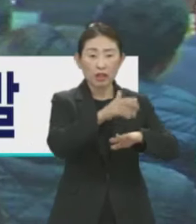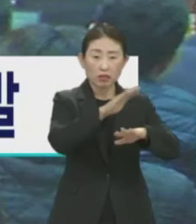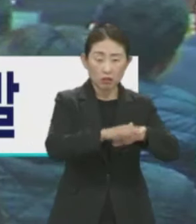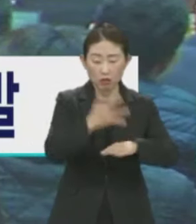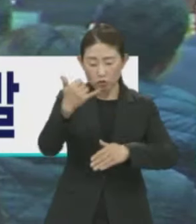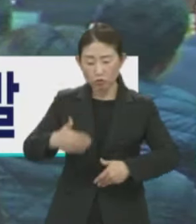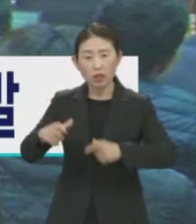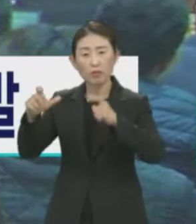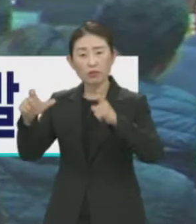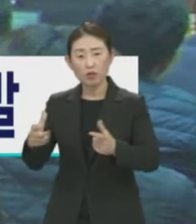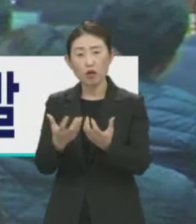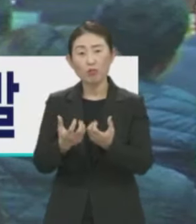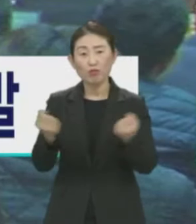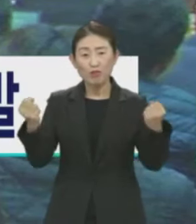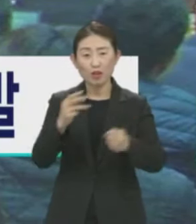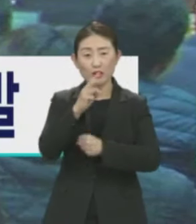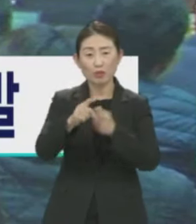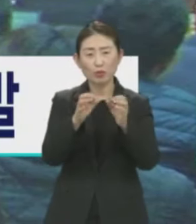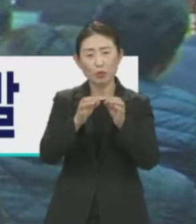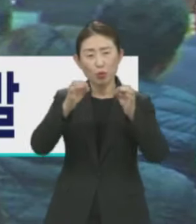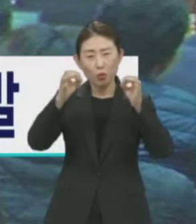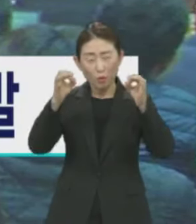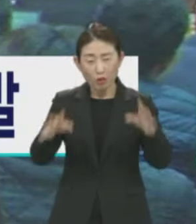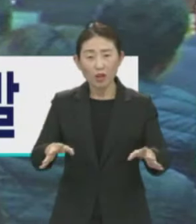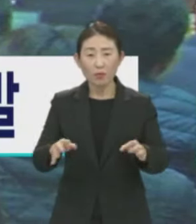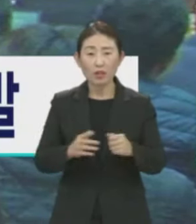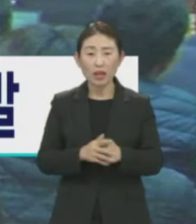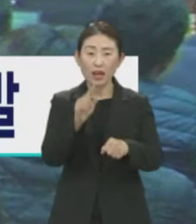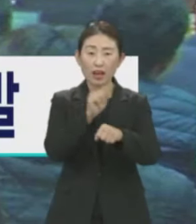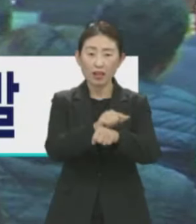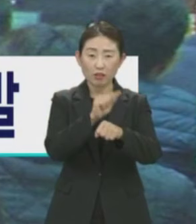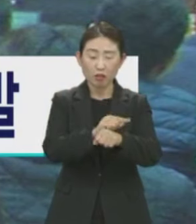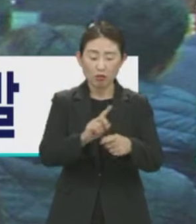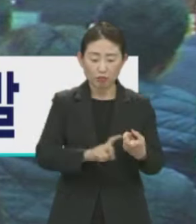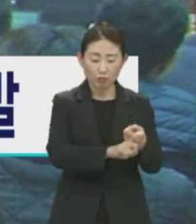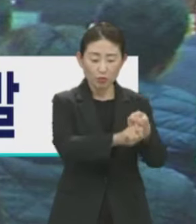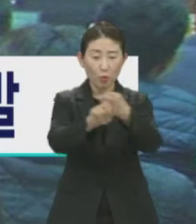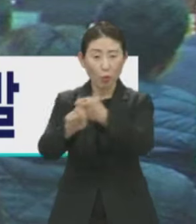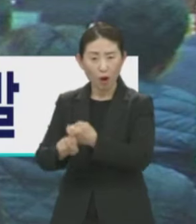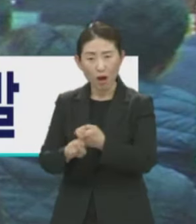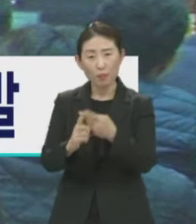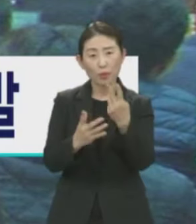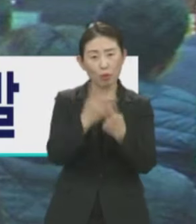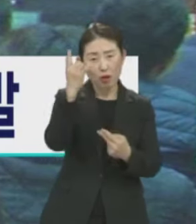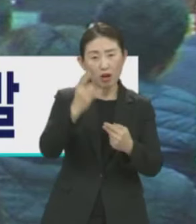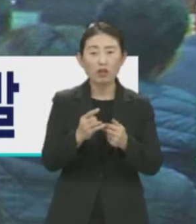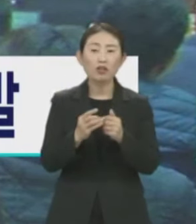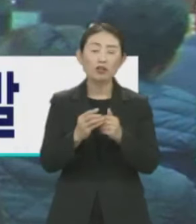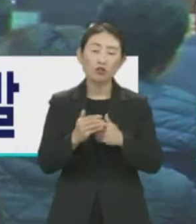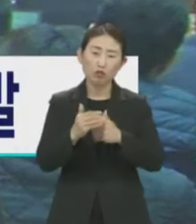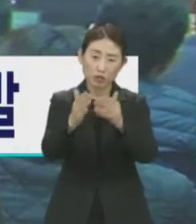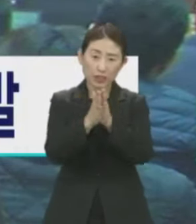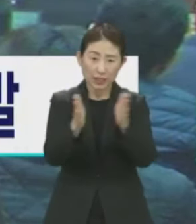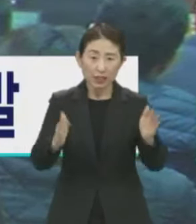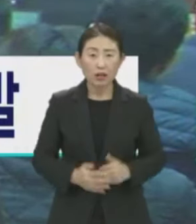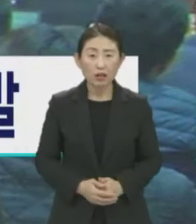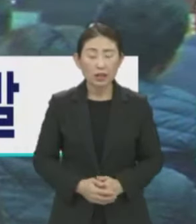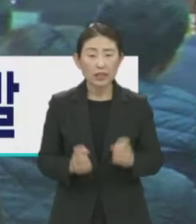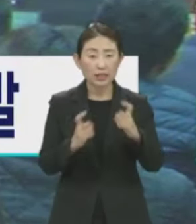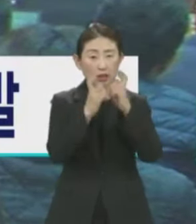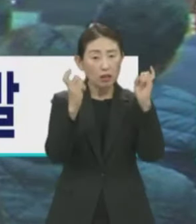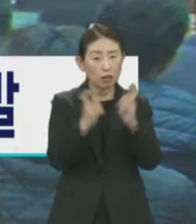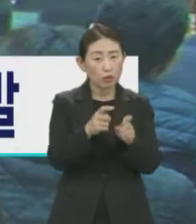대전시와 충청남도가 분리된 지 35년 만에 행정구역 통합을 본격적으로 추진합니다. 민관협의체